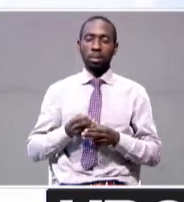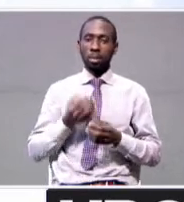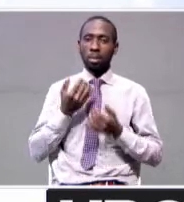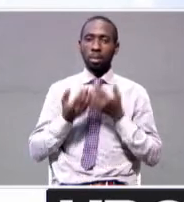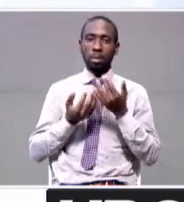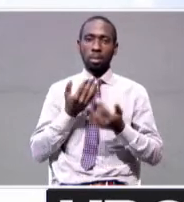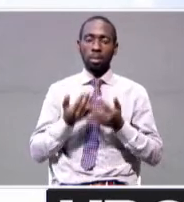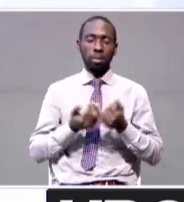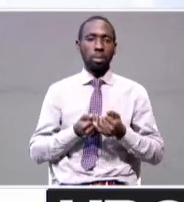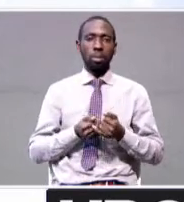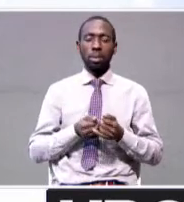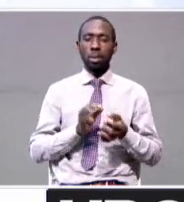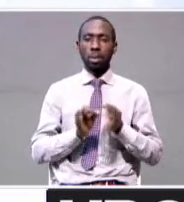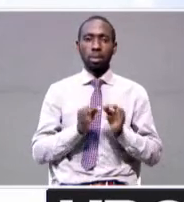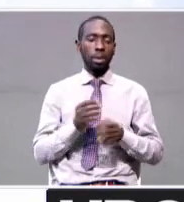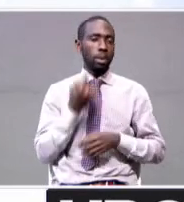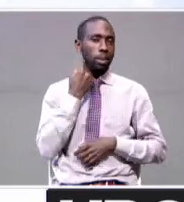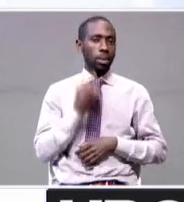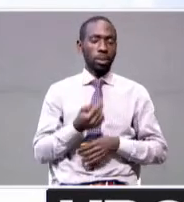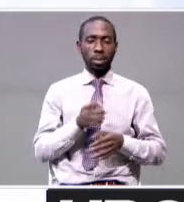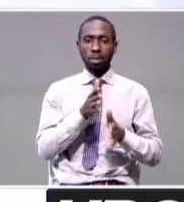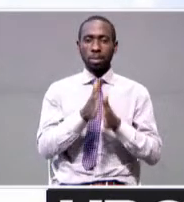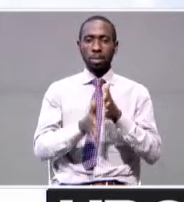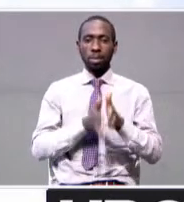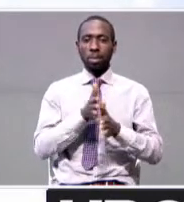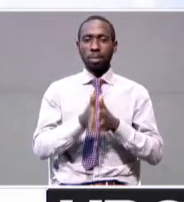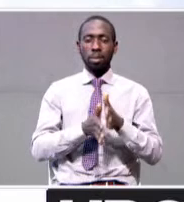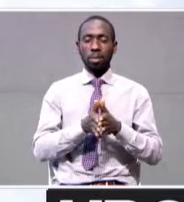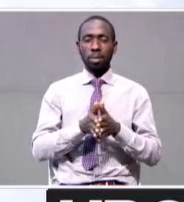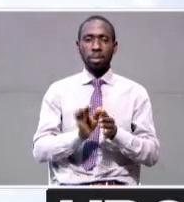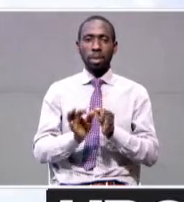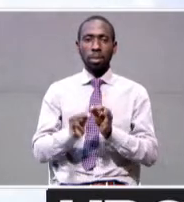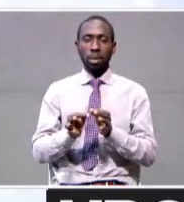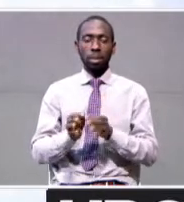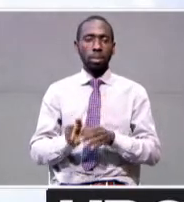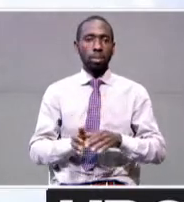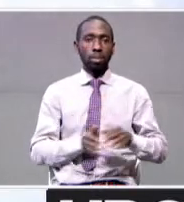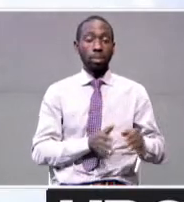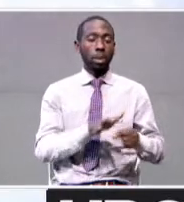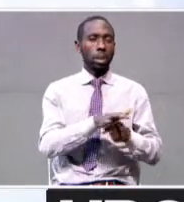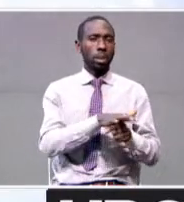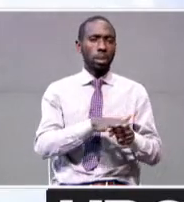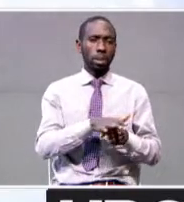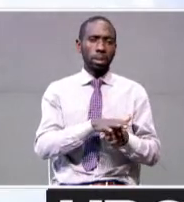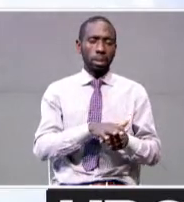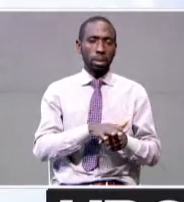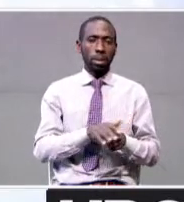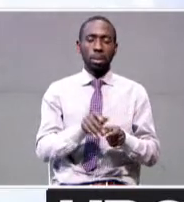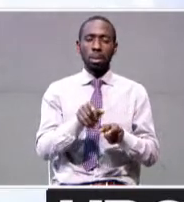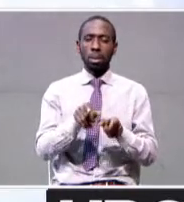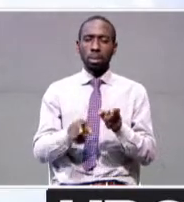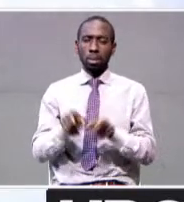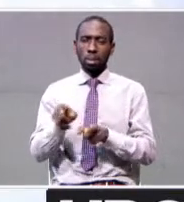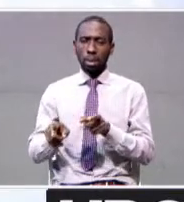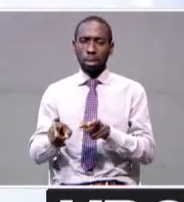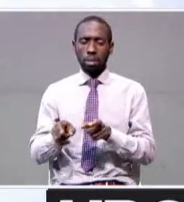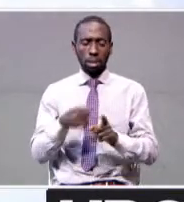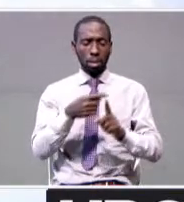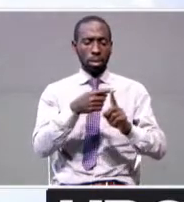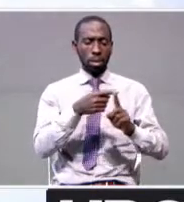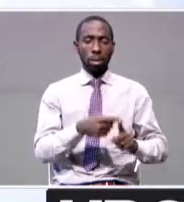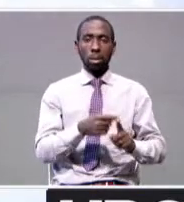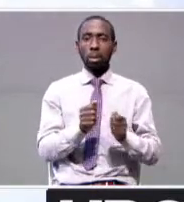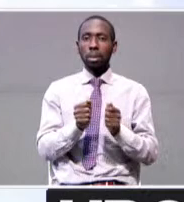kuruta olw'obubonero. Ntandikide mbitundu bya Kasese abantu abasoba mukumi bebakakasiddwa okufiira